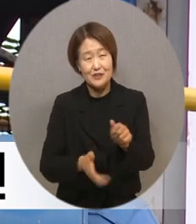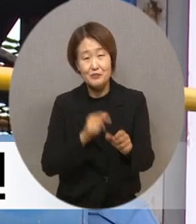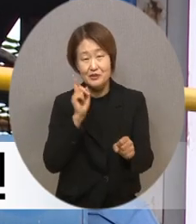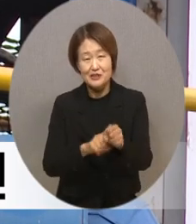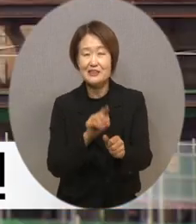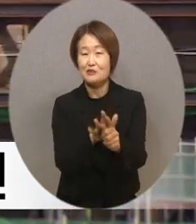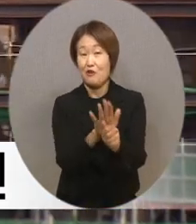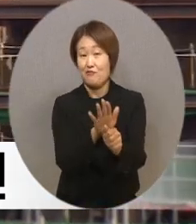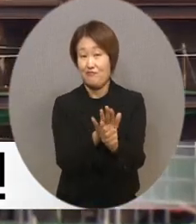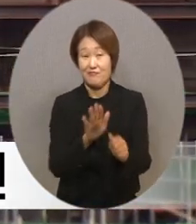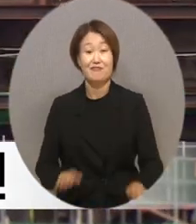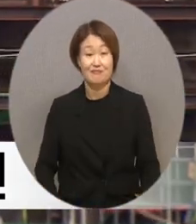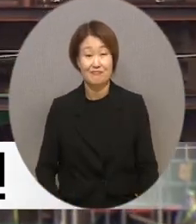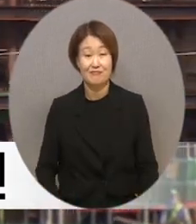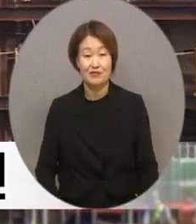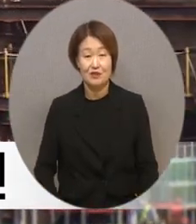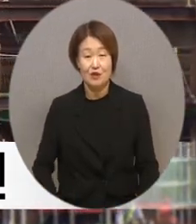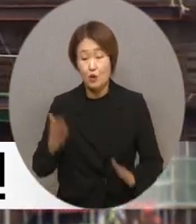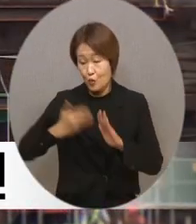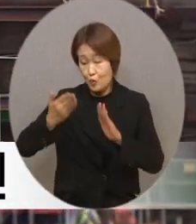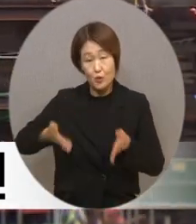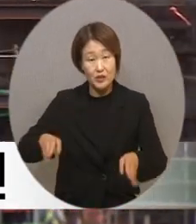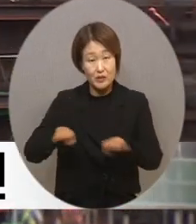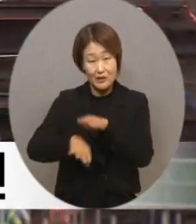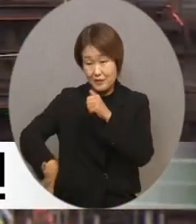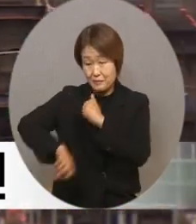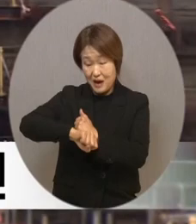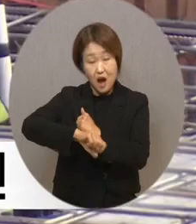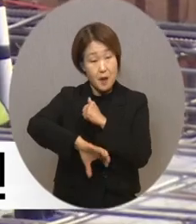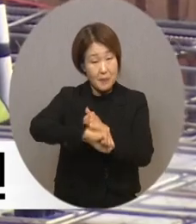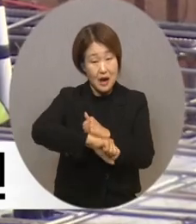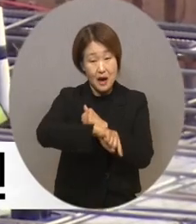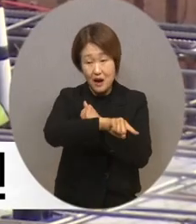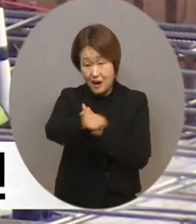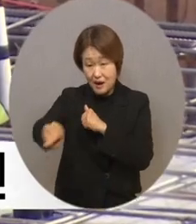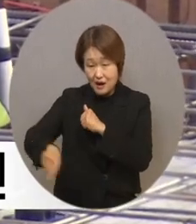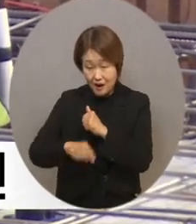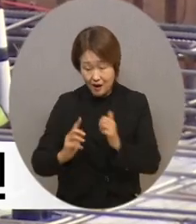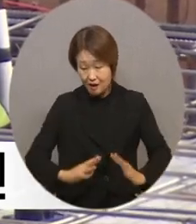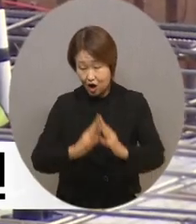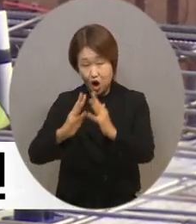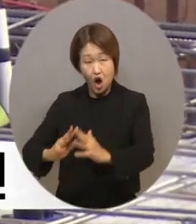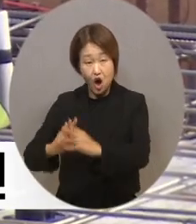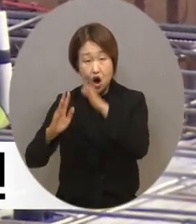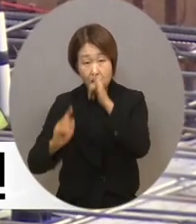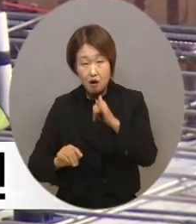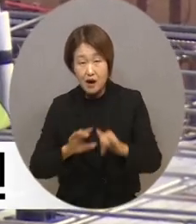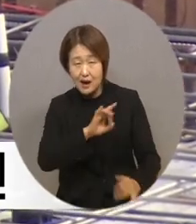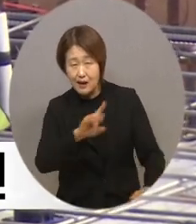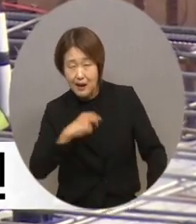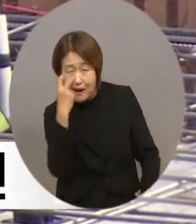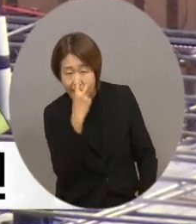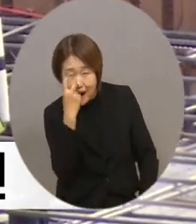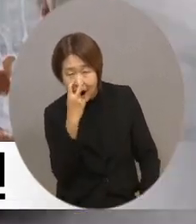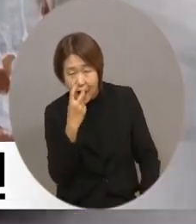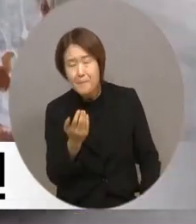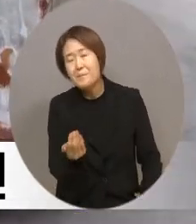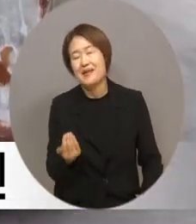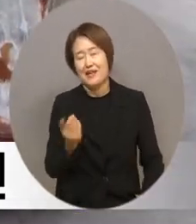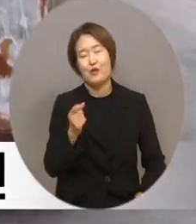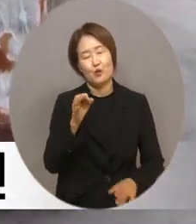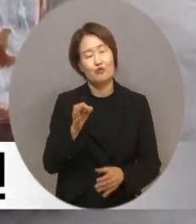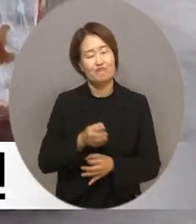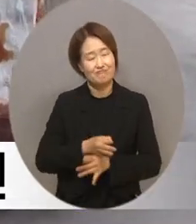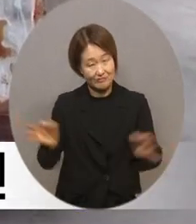국토교통부와 산하 공공기관이 발주한 공사현장은 대금지급 실태를 조사해 조기 지급을 독려하고